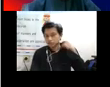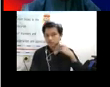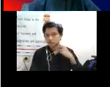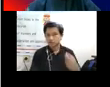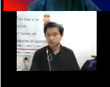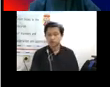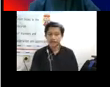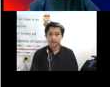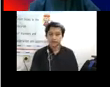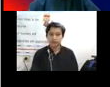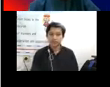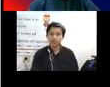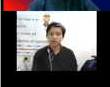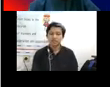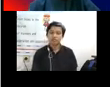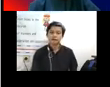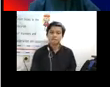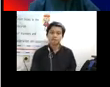kita pilih menu